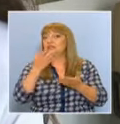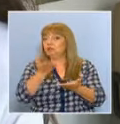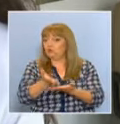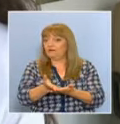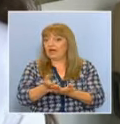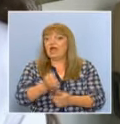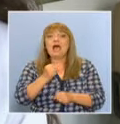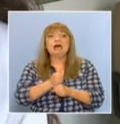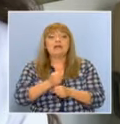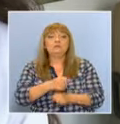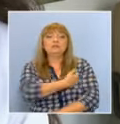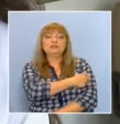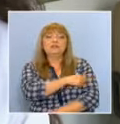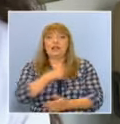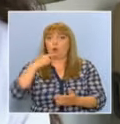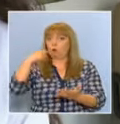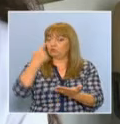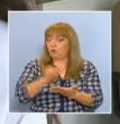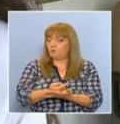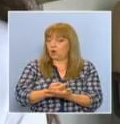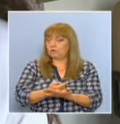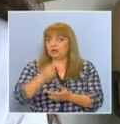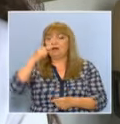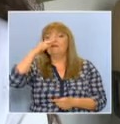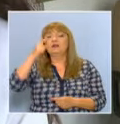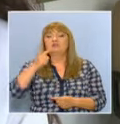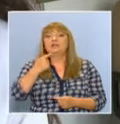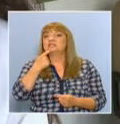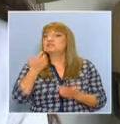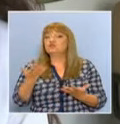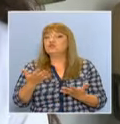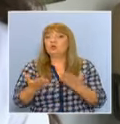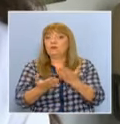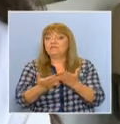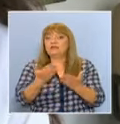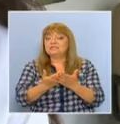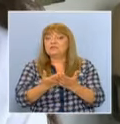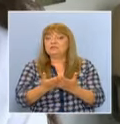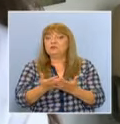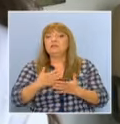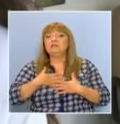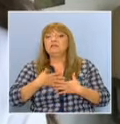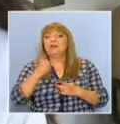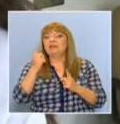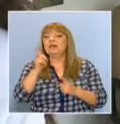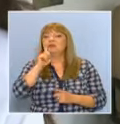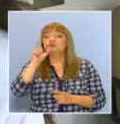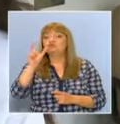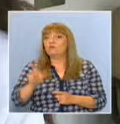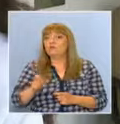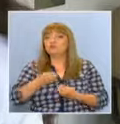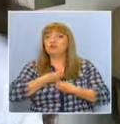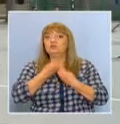изключително отговорна, важна, тъй като в ръцете му се държи една човешка душа. А това е